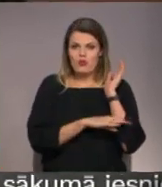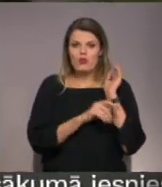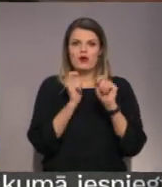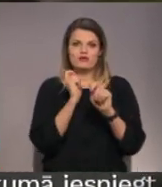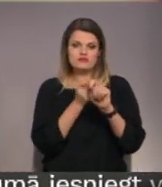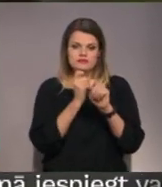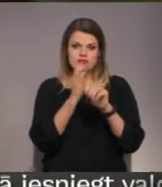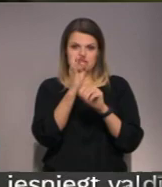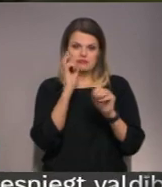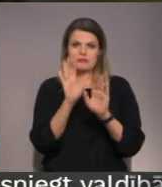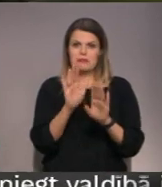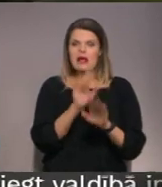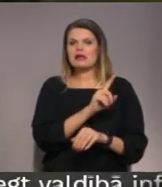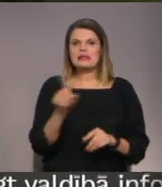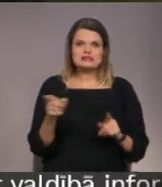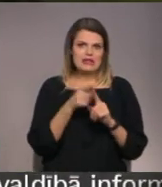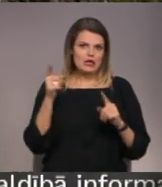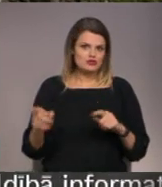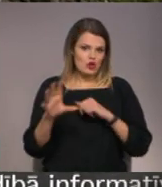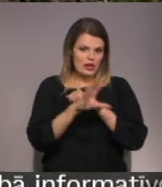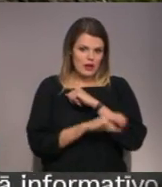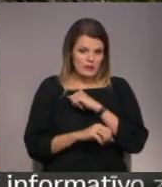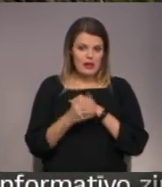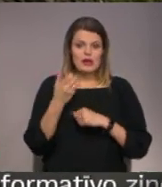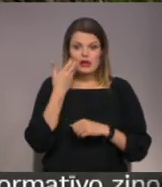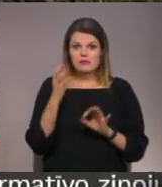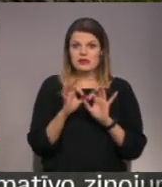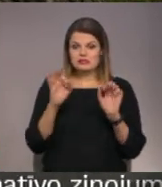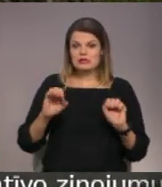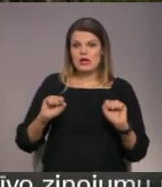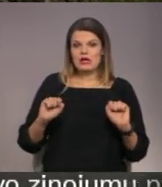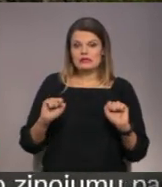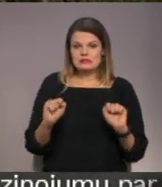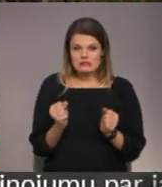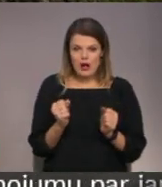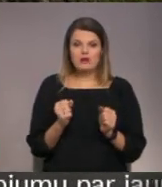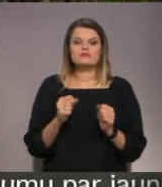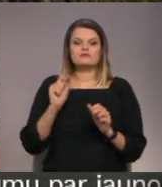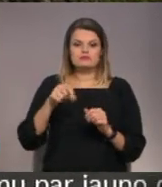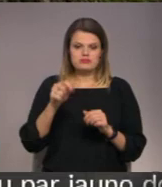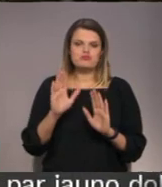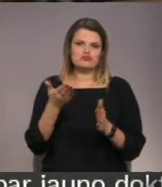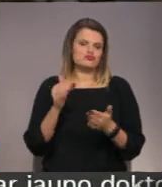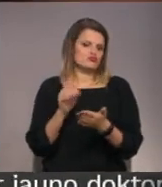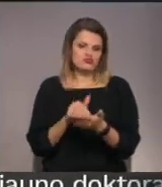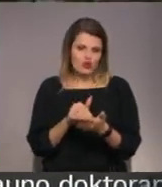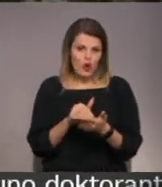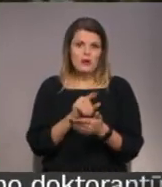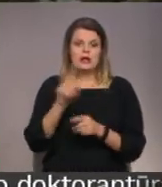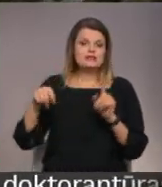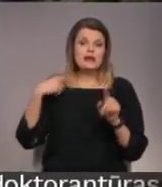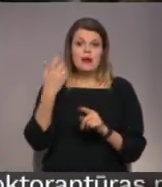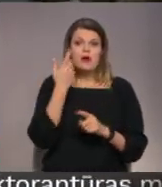tecināšanas tapiņas tur paliks līdz pat sezonas beigām. Tiklīdz iestāsies sals, sulu tecināšanas process apstāsies līdz